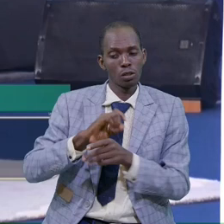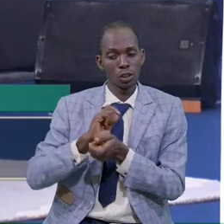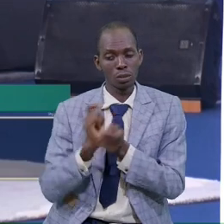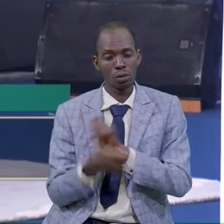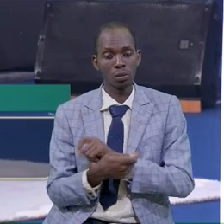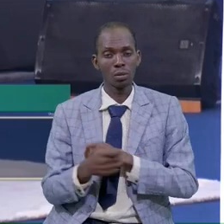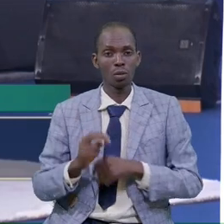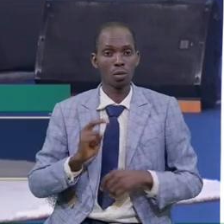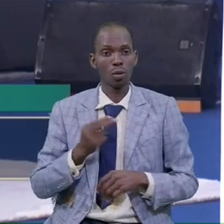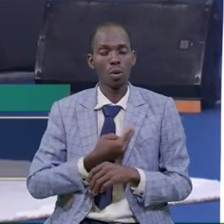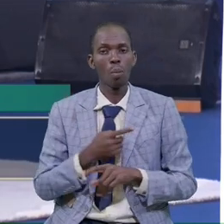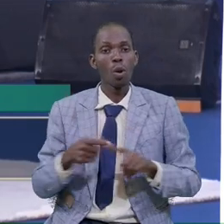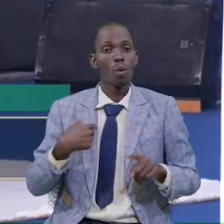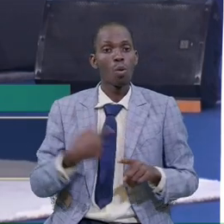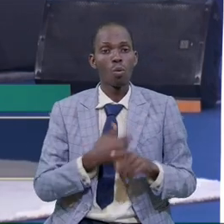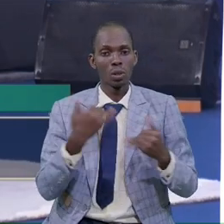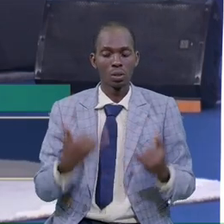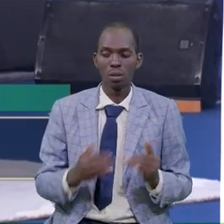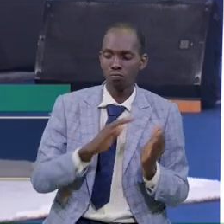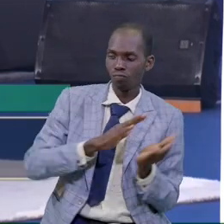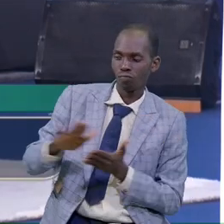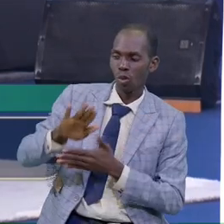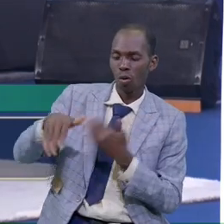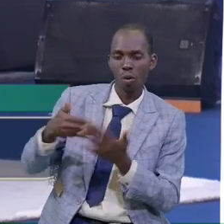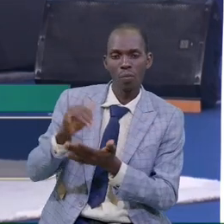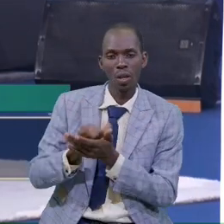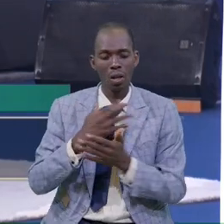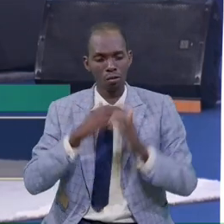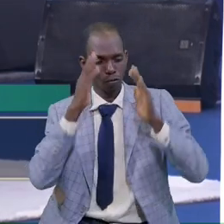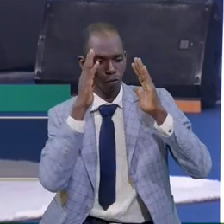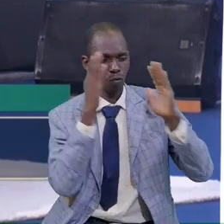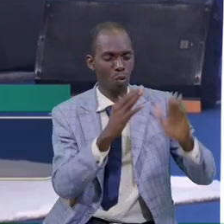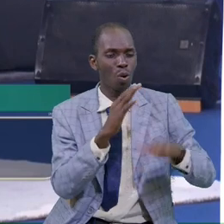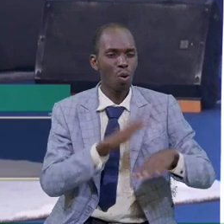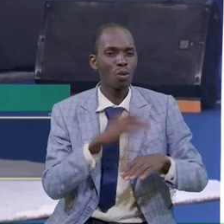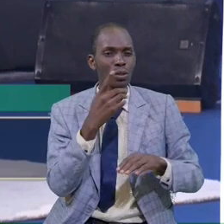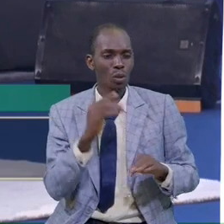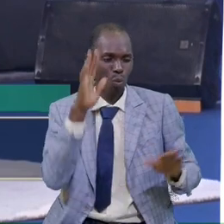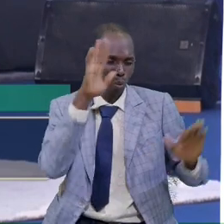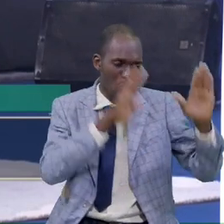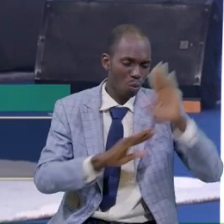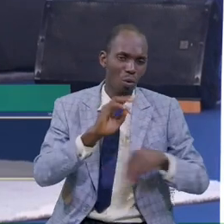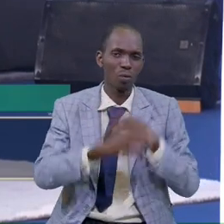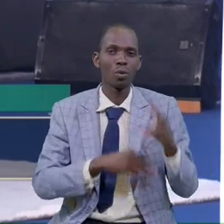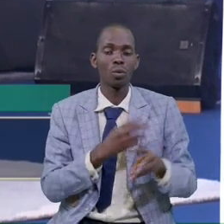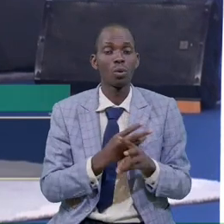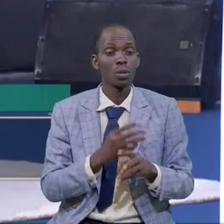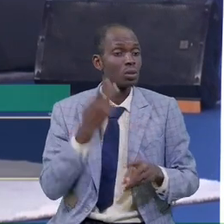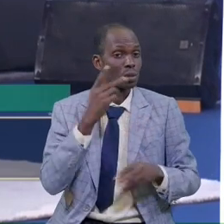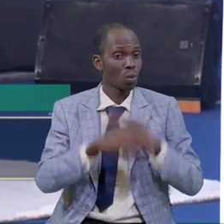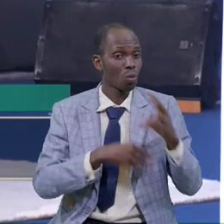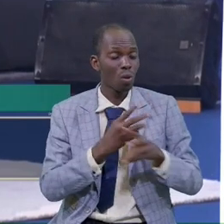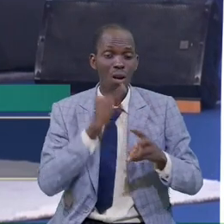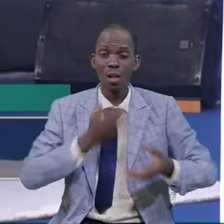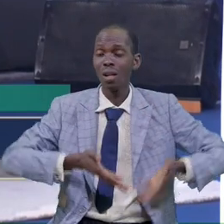les choses par les soucis du monde. Et le monde est lourd. Quand vous portez le monde sur vos épaules,